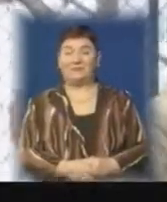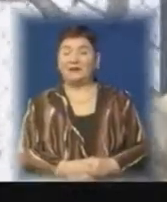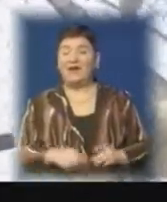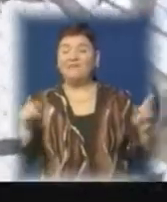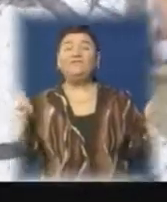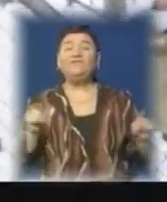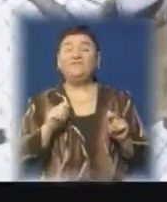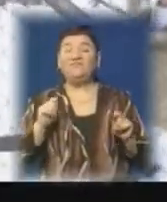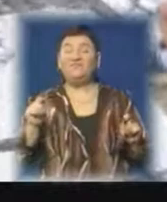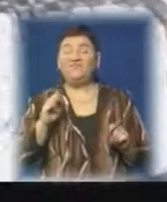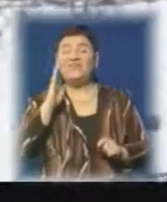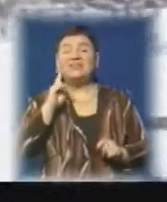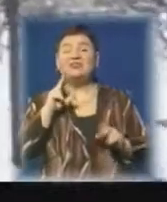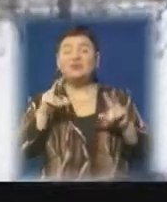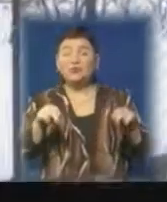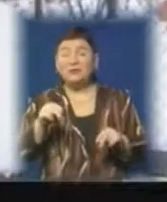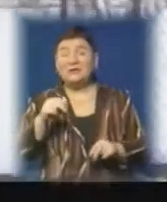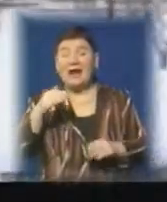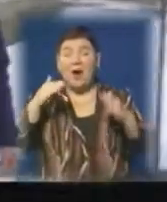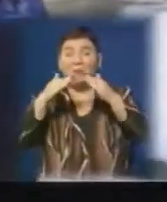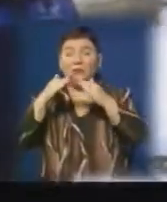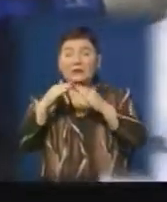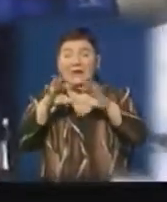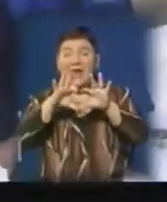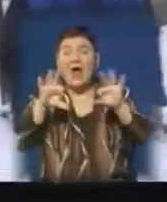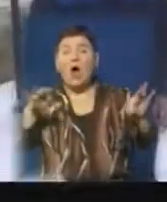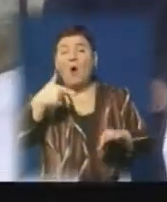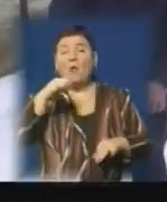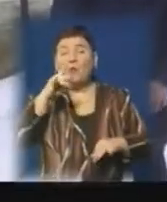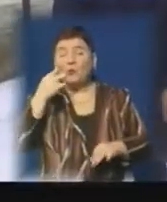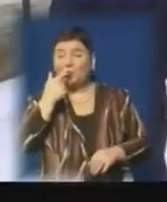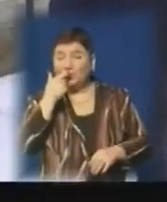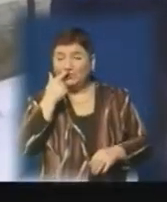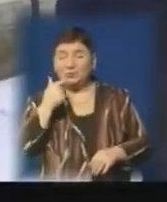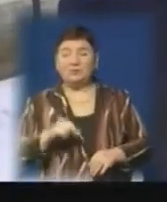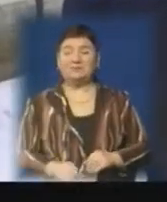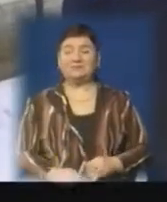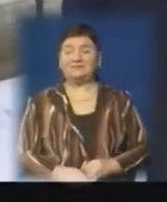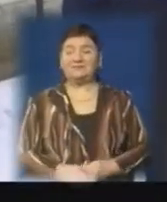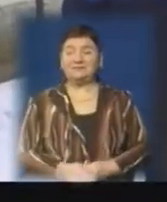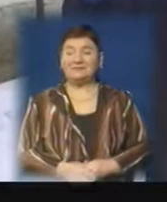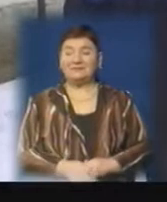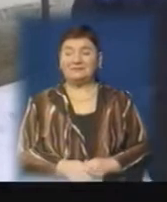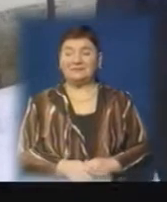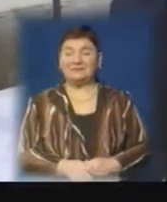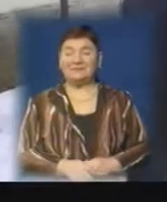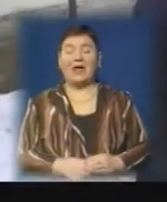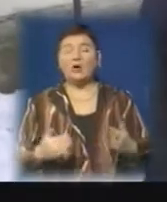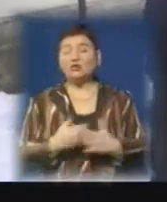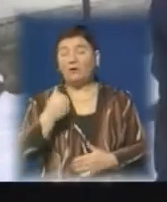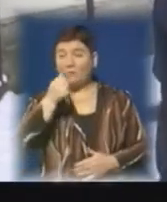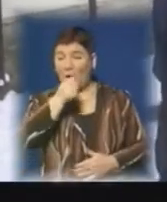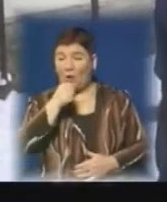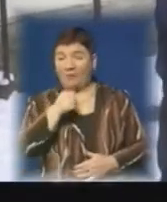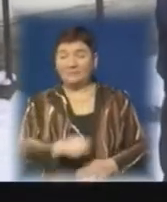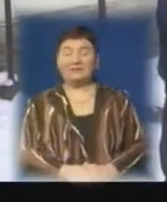Вінчуву, вінчуву, на поді гурку чуву. Кіт не дасте гурку, та вам у двері дуркну. З новим роком! Дякую.